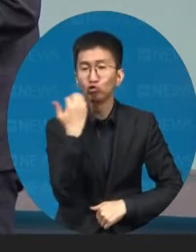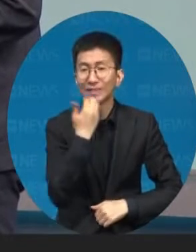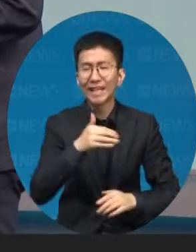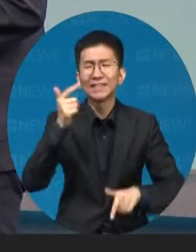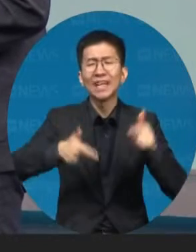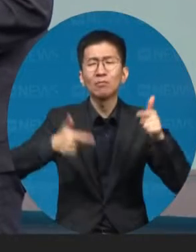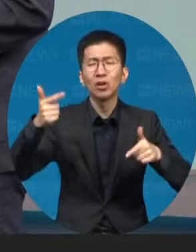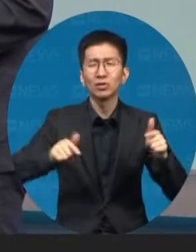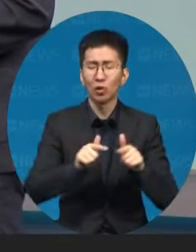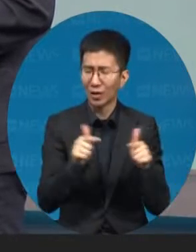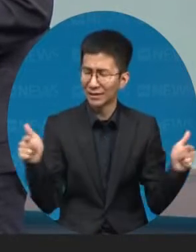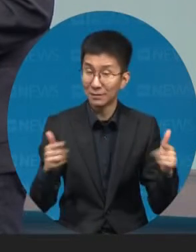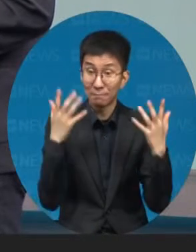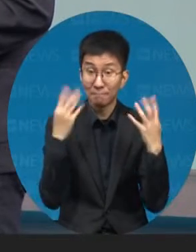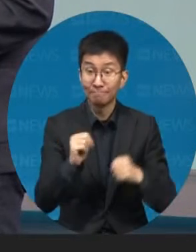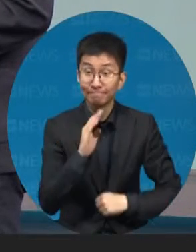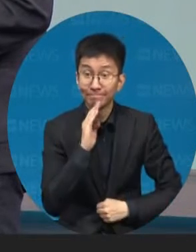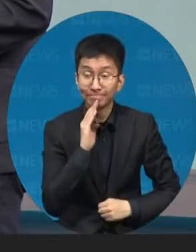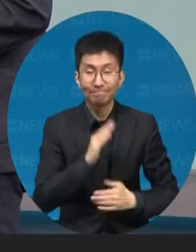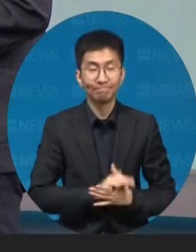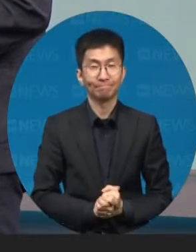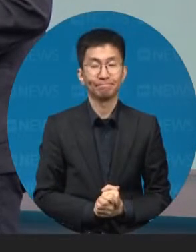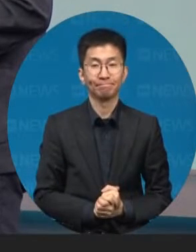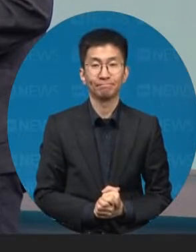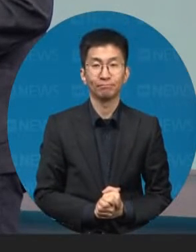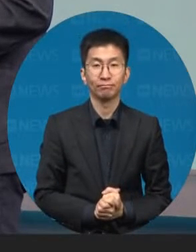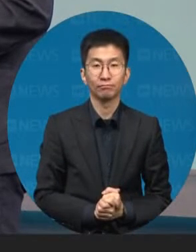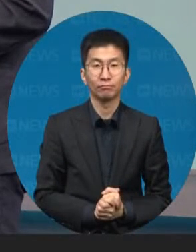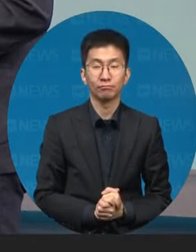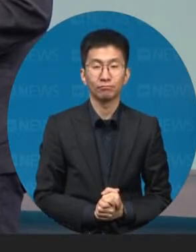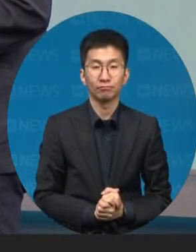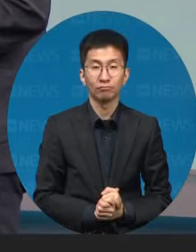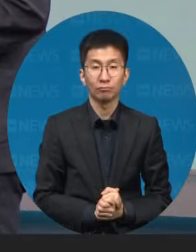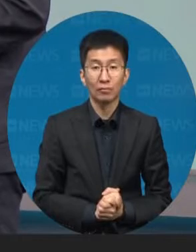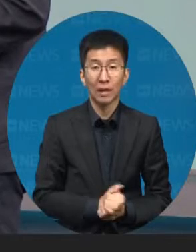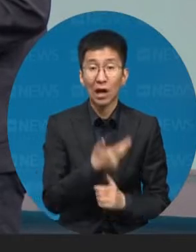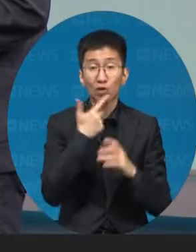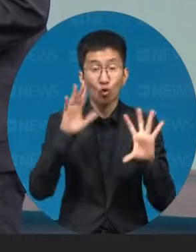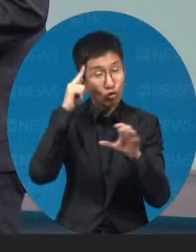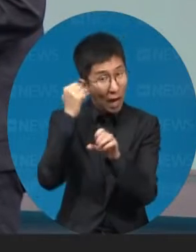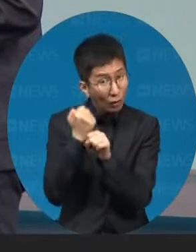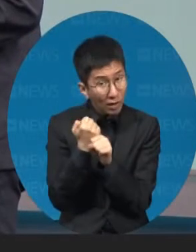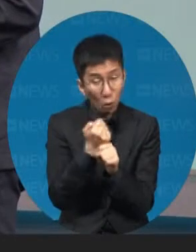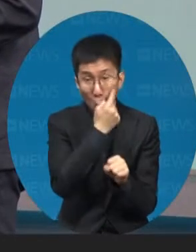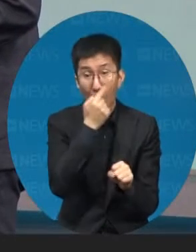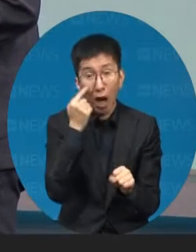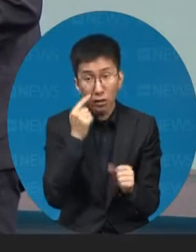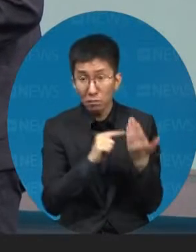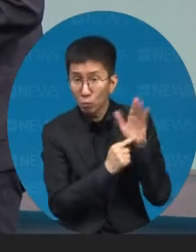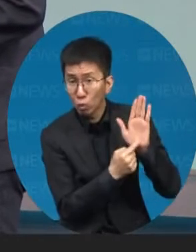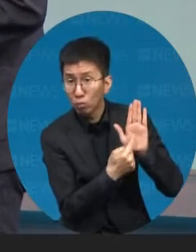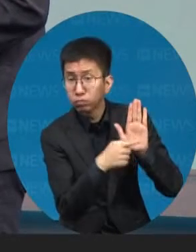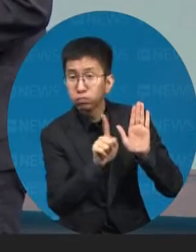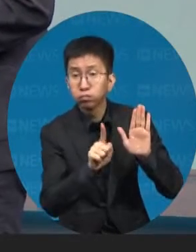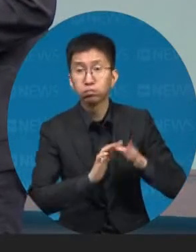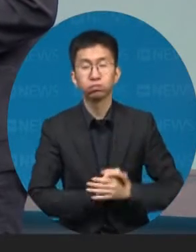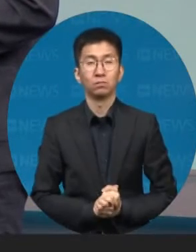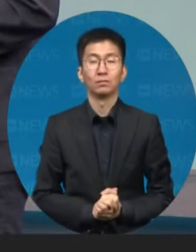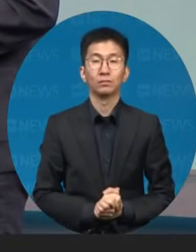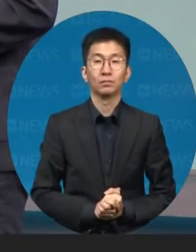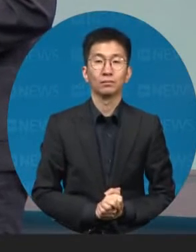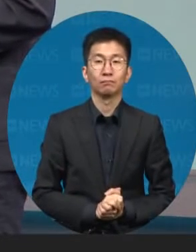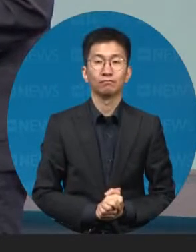부분과 연결 시켜서 우리가 얘기해 볼 수 있거든요 근데 이런 것들을 영국 학회에서 군가 확인한 부분 인가봐요 네 그렇습니다